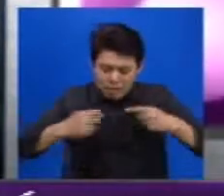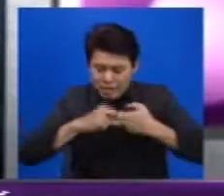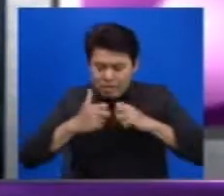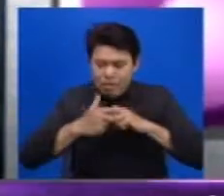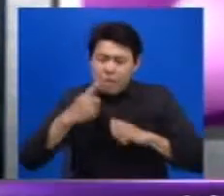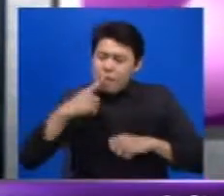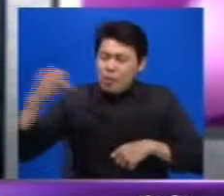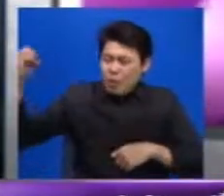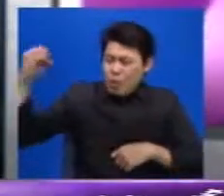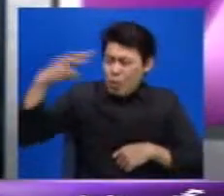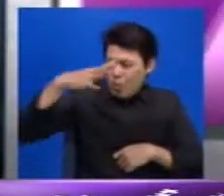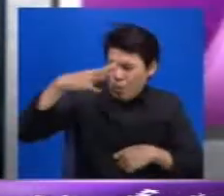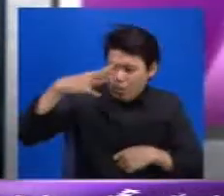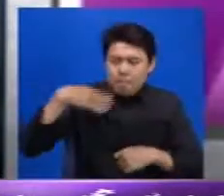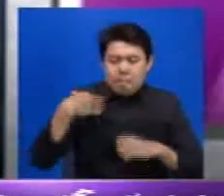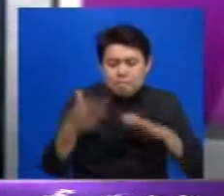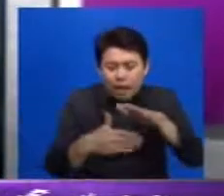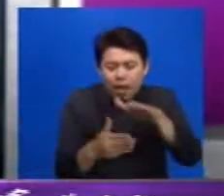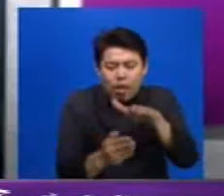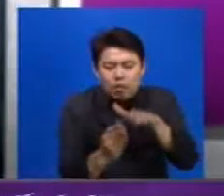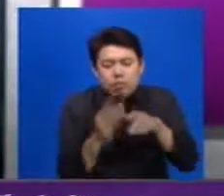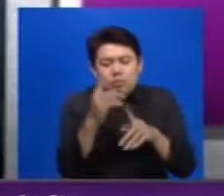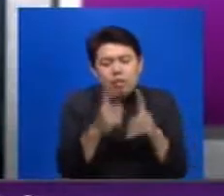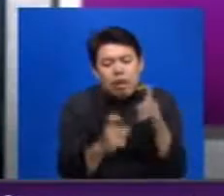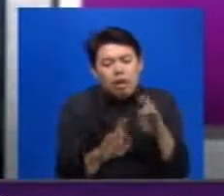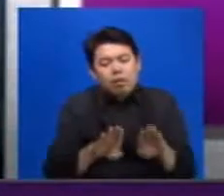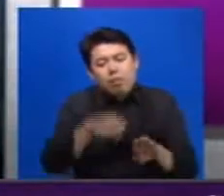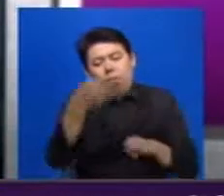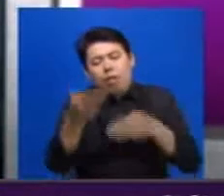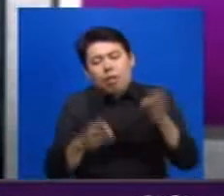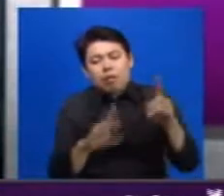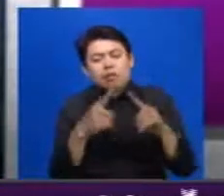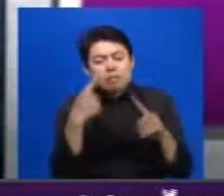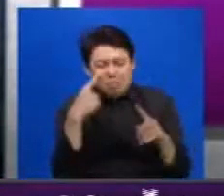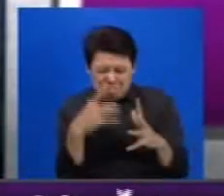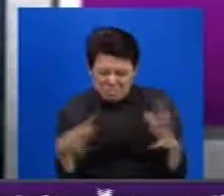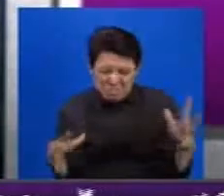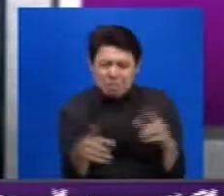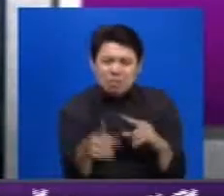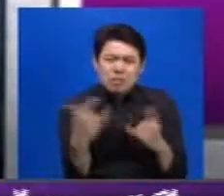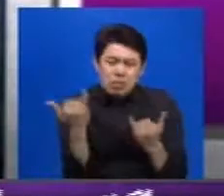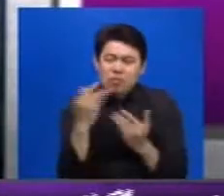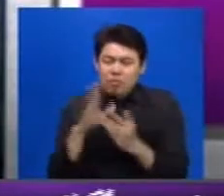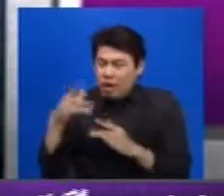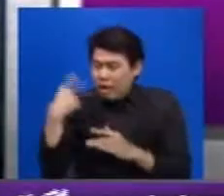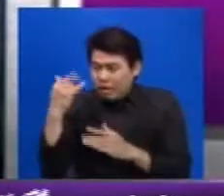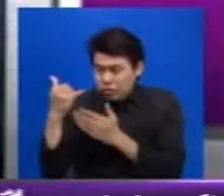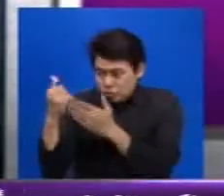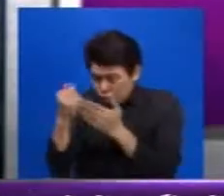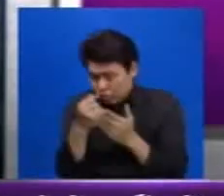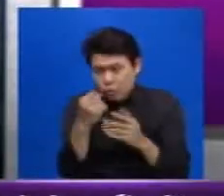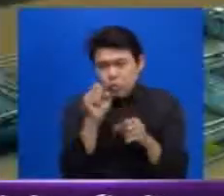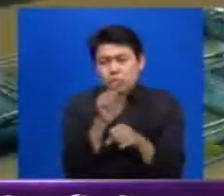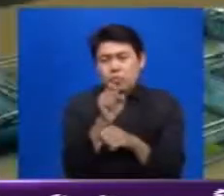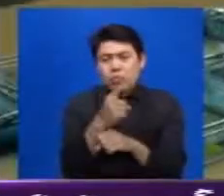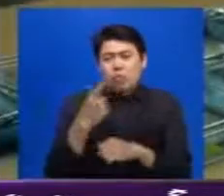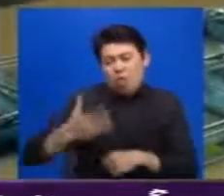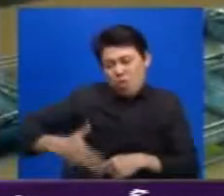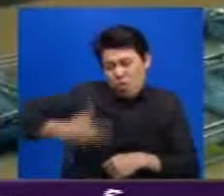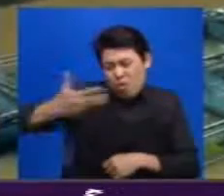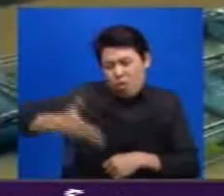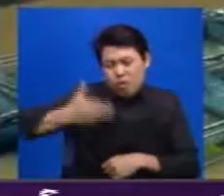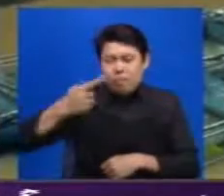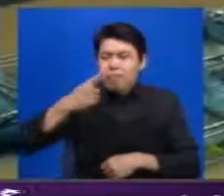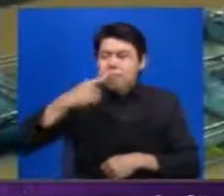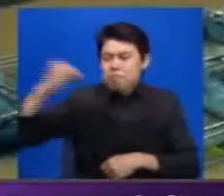ปลากระชังลอยตายวันละกว่าครึ่งตันด้านอำเภอเร่งประสานเจ้าหน้าที่ที่เกี่ยวข้องเร่งช่วยเหลือค่ะสภาพอากาศที่ร้อน